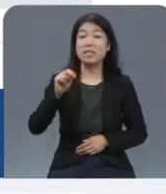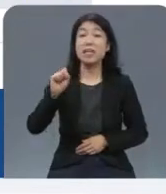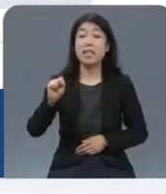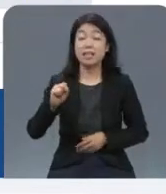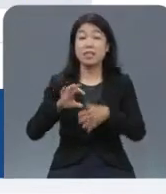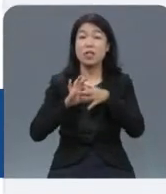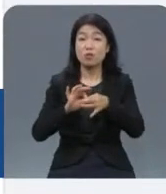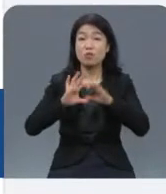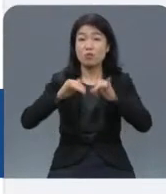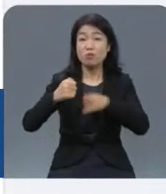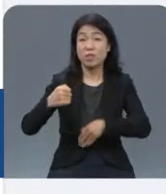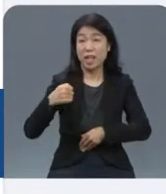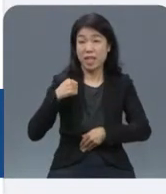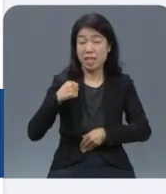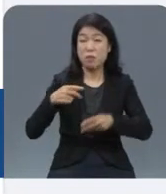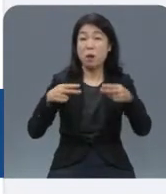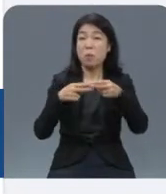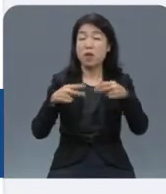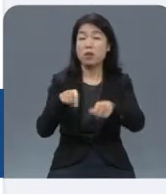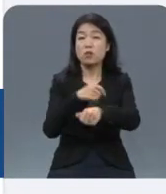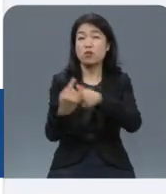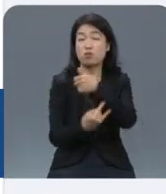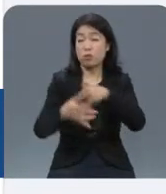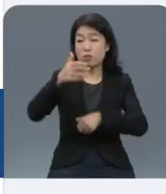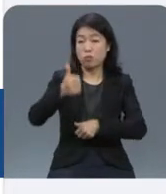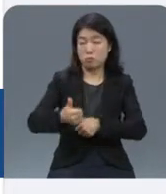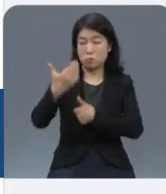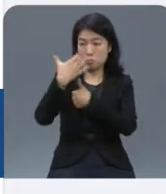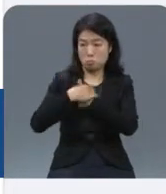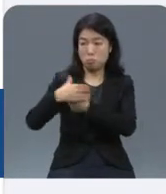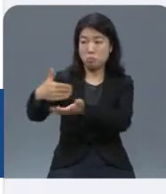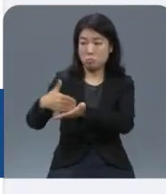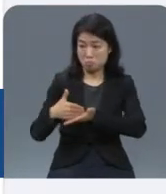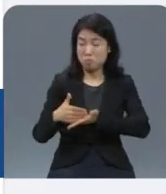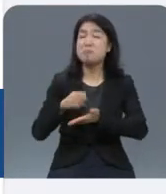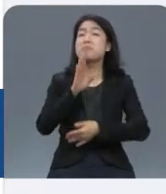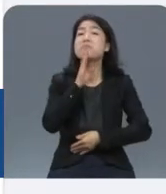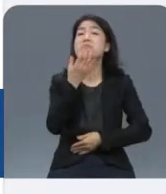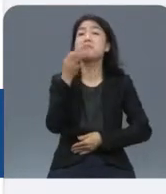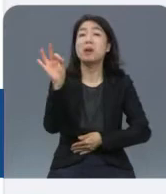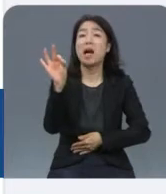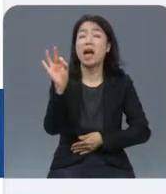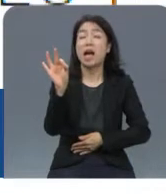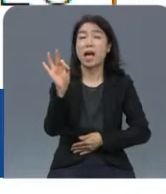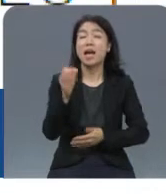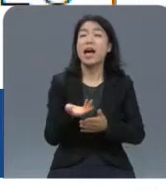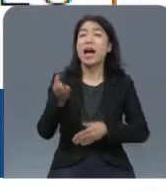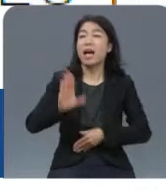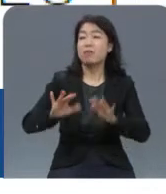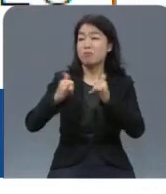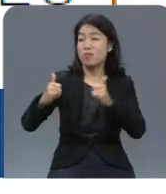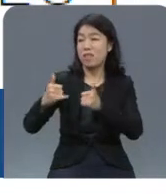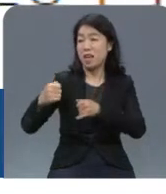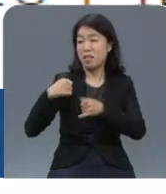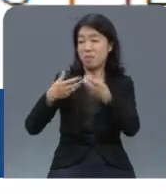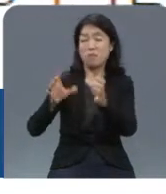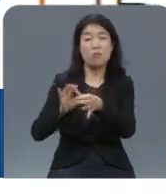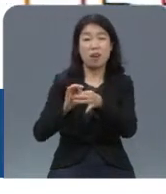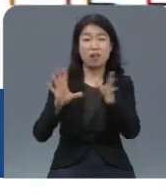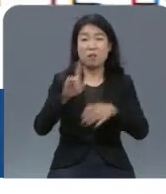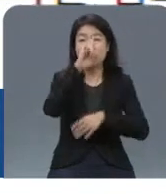국민의 힘이 반도체 특 a 윤 장 을 맡아 달라고 요청한 것은 사실 이라며 국민의 힘 차원을 넘어